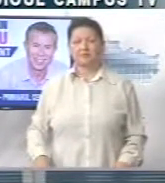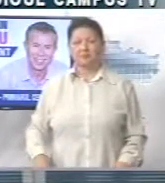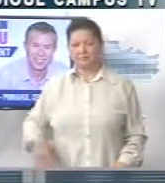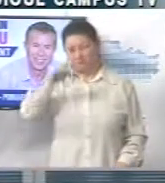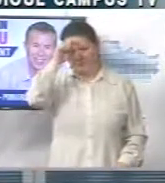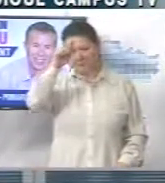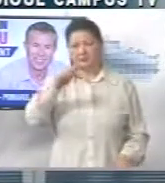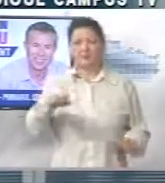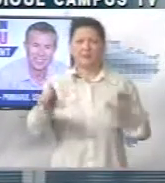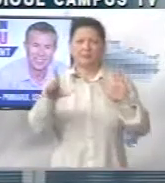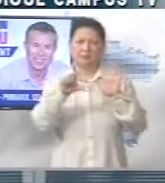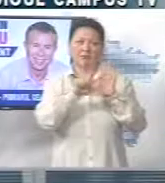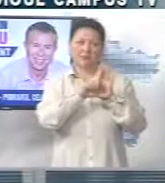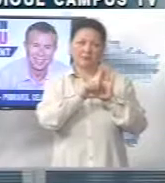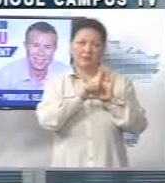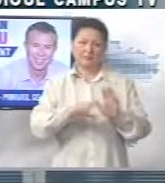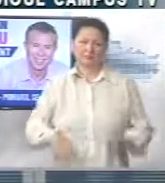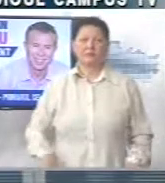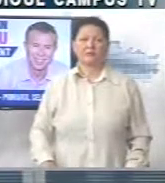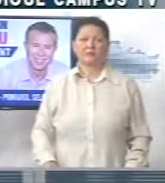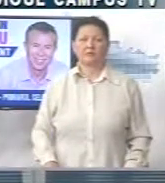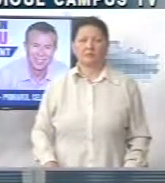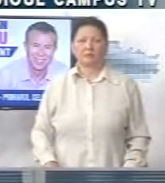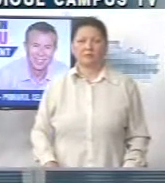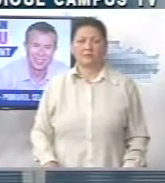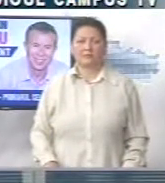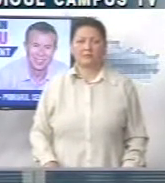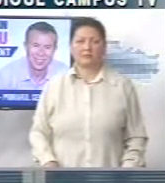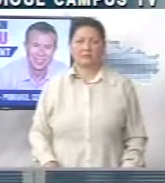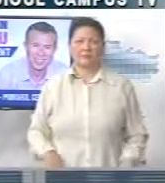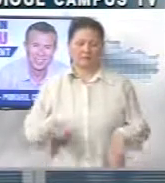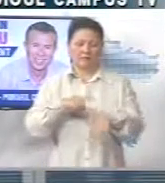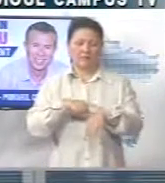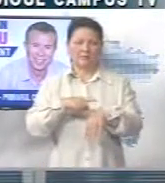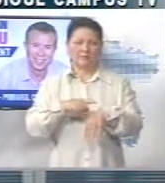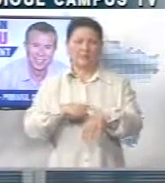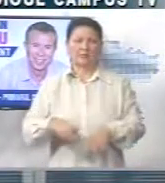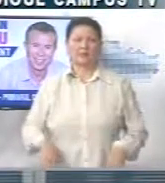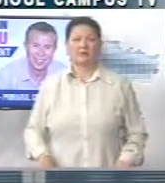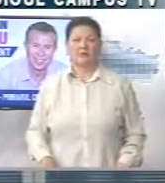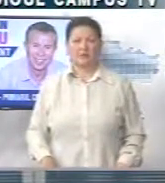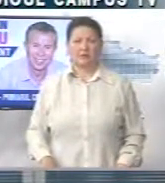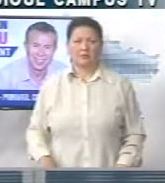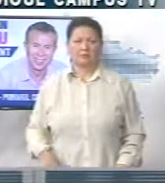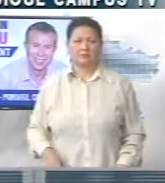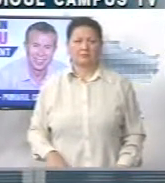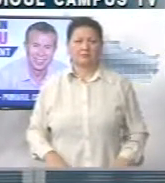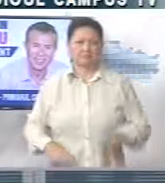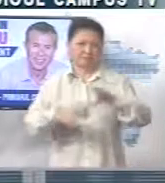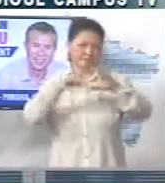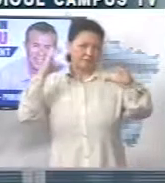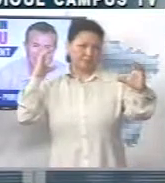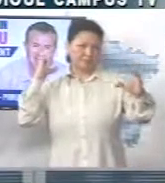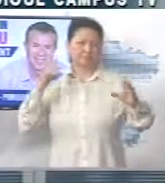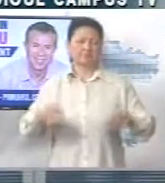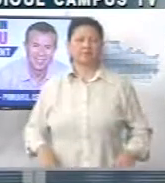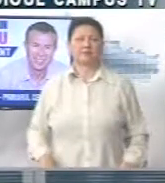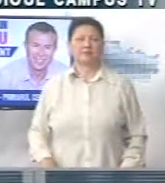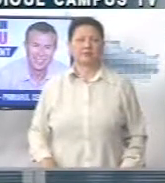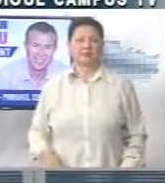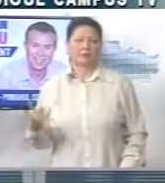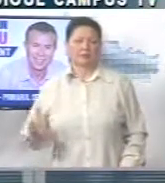unic, acele frecvențe riguros respectate din punct de vedere al mașinilor care ajung în